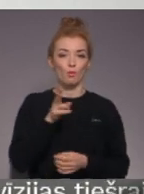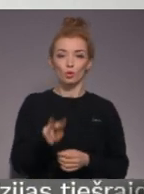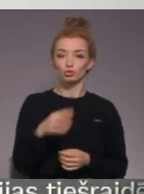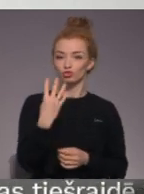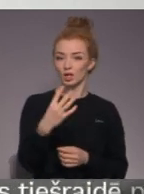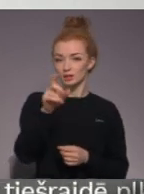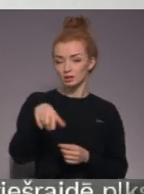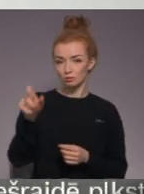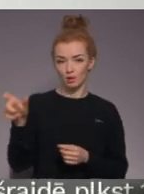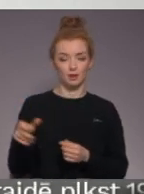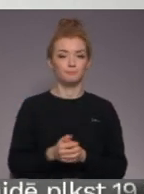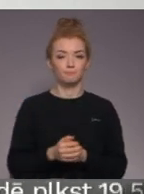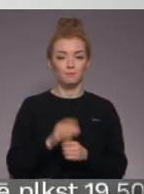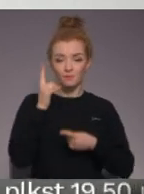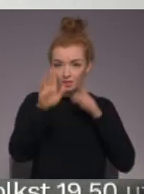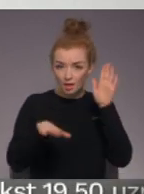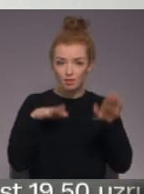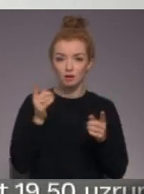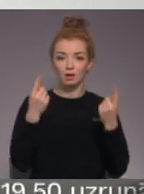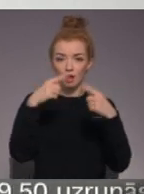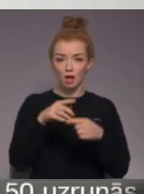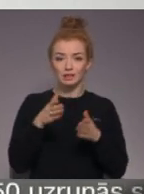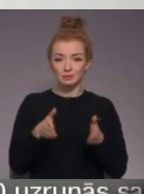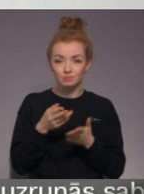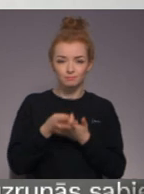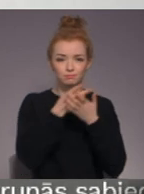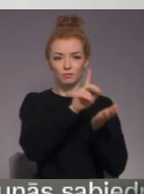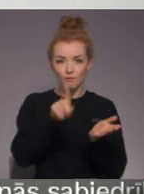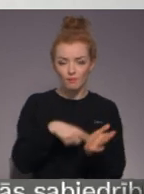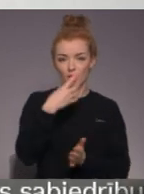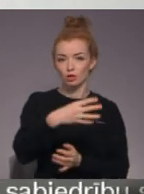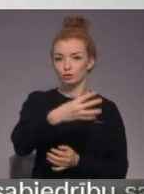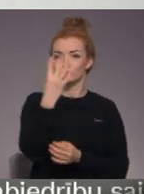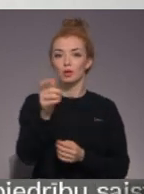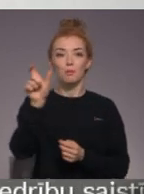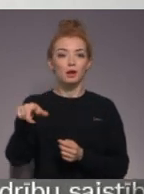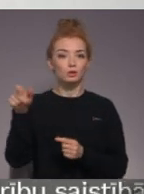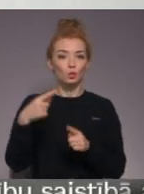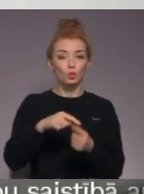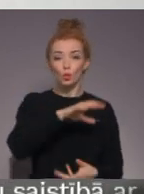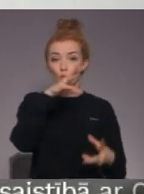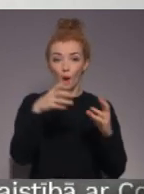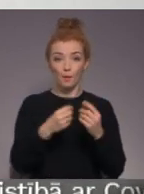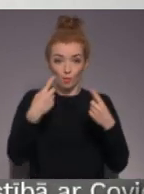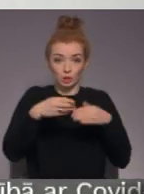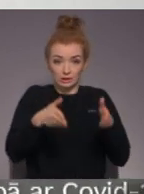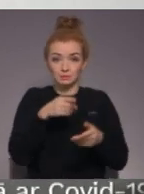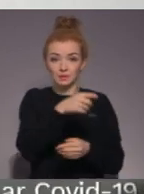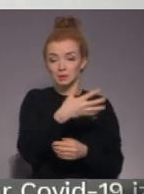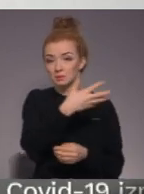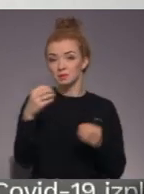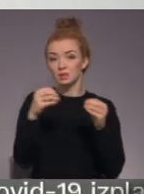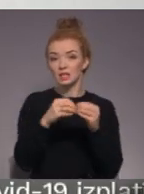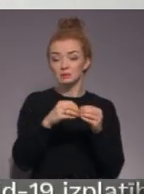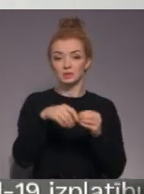4 cilvēki. Un diennakts laikā slimnīcās ievesti vēl 44 pacienti un kopumā tajās ārstējas jau